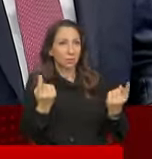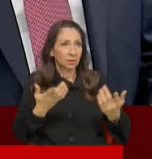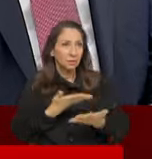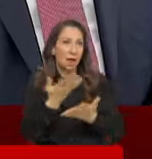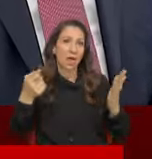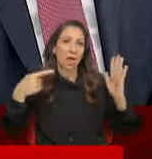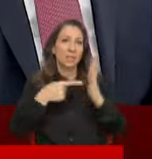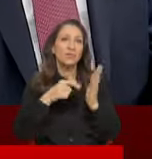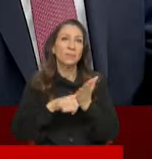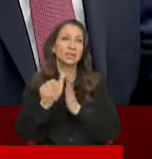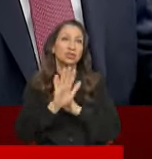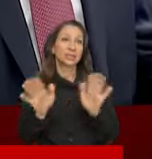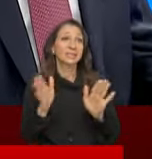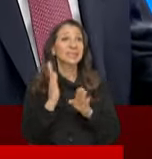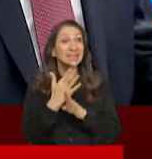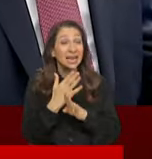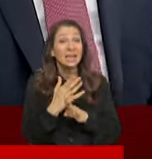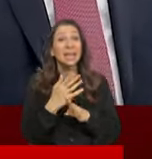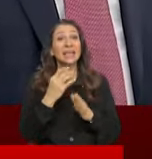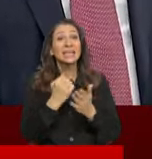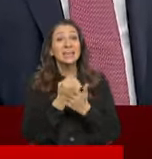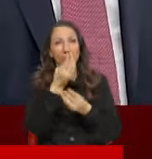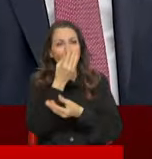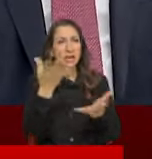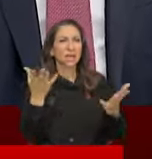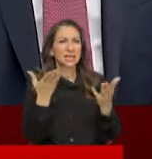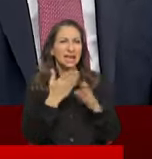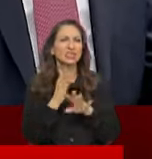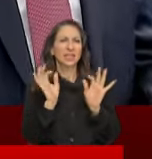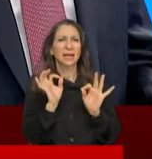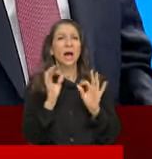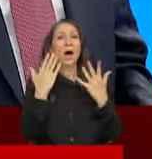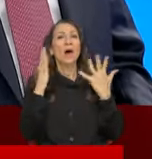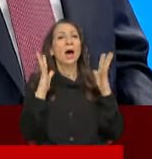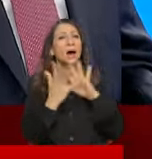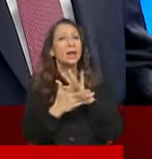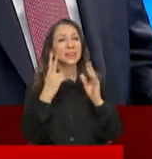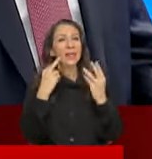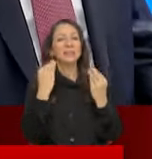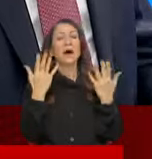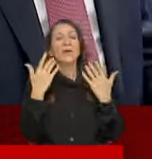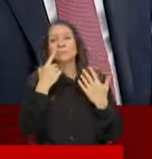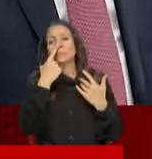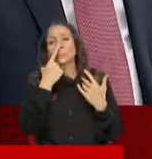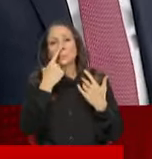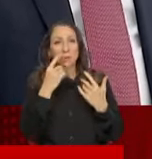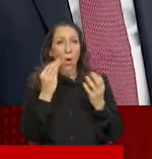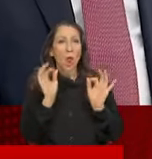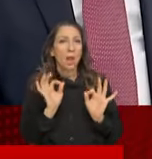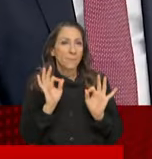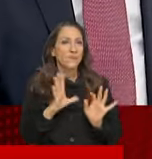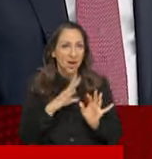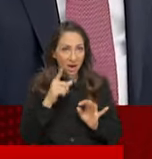hedefliyoruz onu da bitireceğiz Çünkü biliyorsunuz yeşil alanlar gerçekten yani oksijen açısından temiz hava açısından son derece